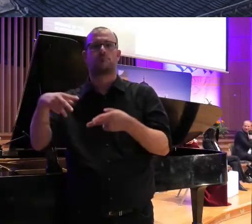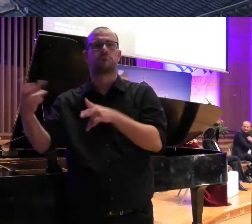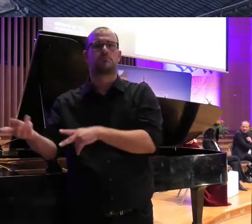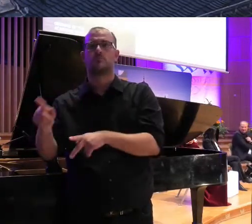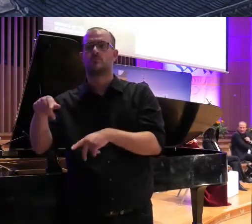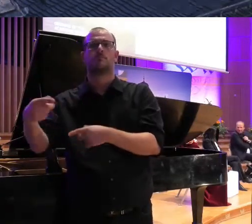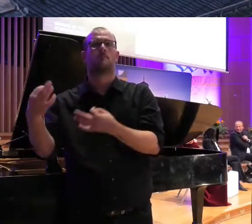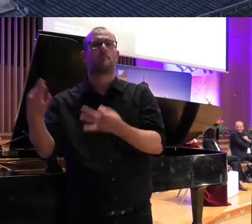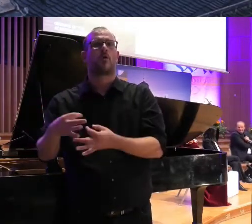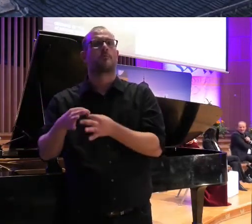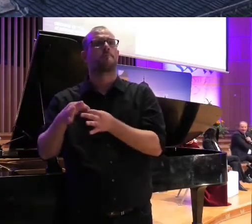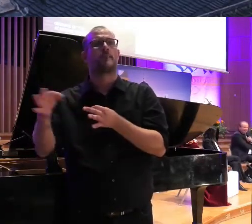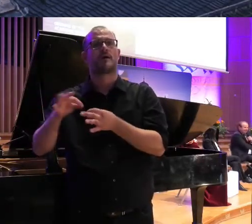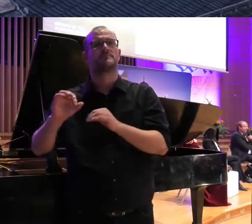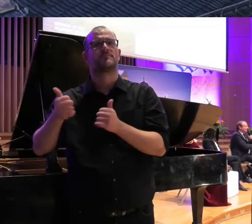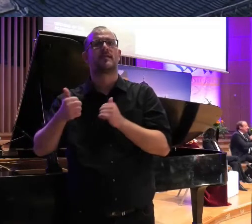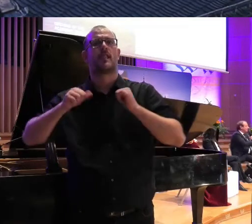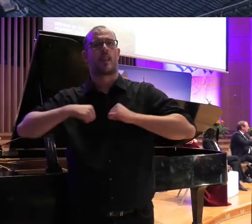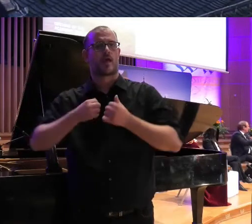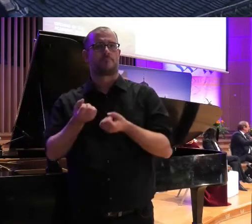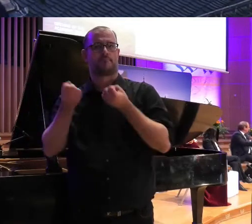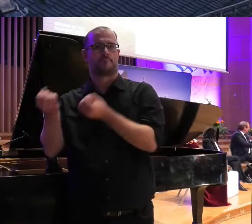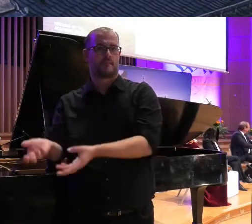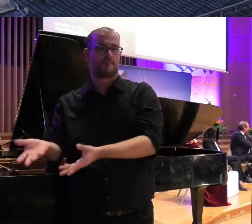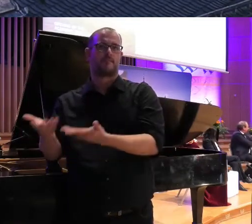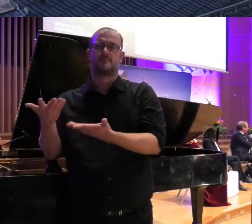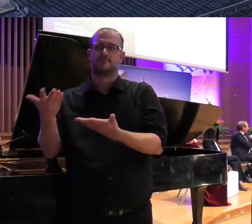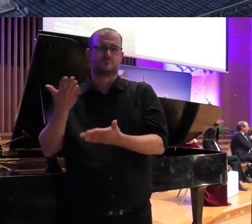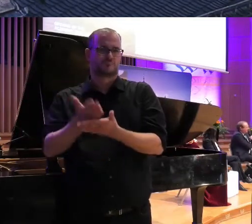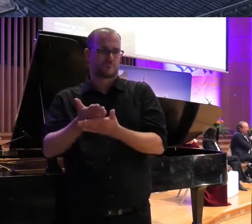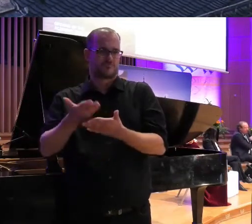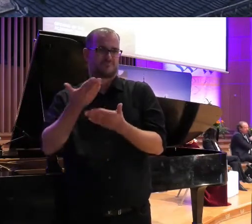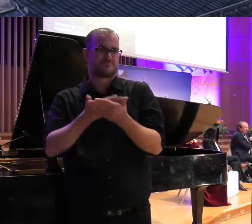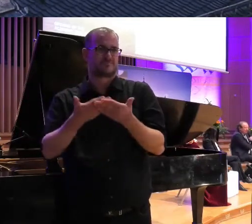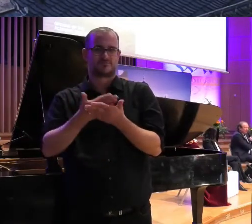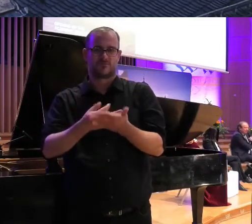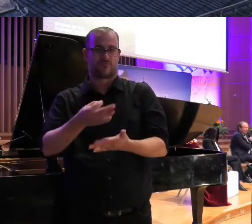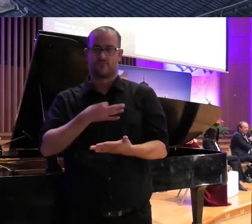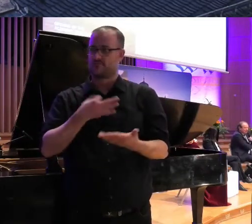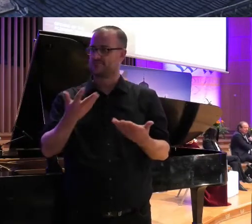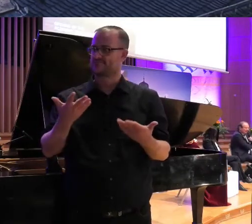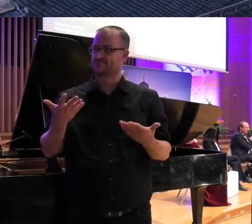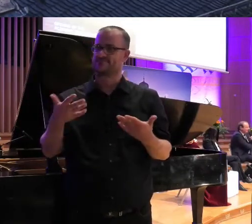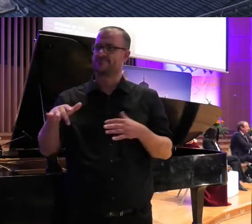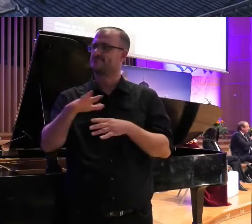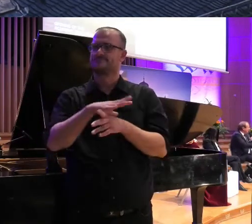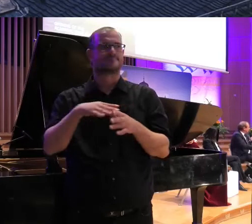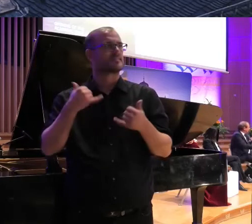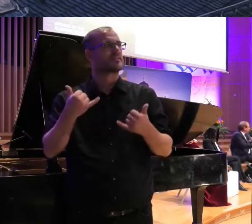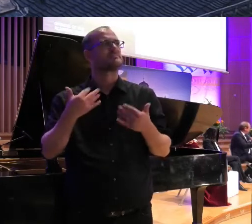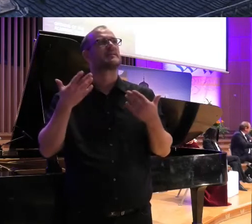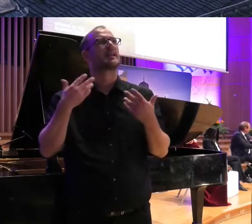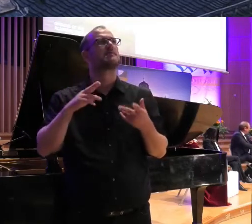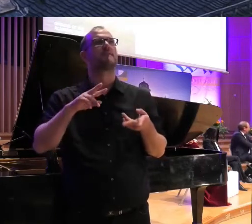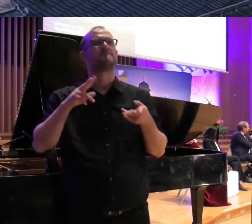besondere Maßnahmen wiederbelegt werden. Das sind im Grunde genommen Zeichen für mich, dass sich Ereignisse, die mit Klimawandel